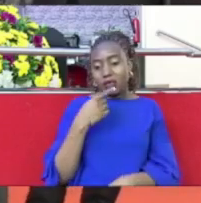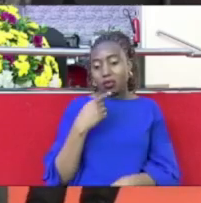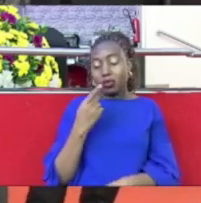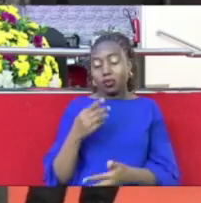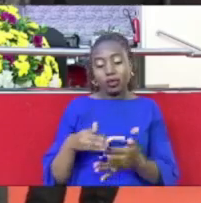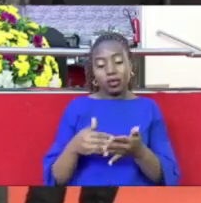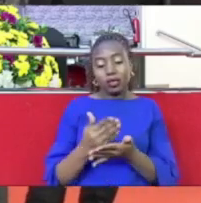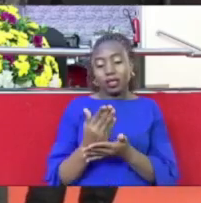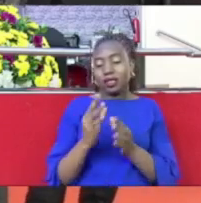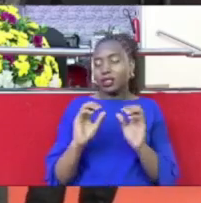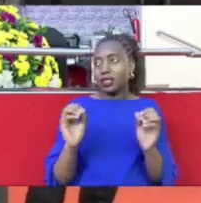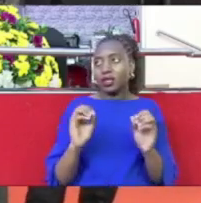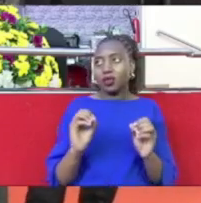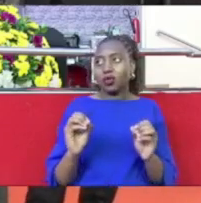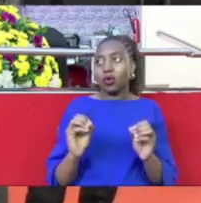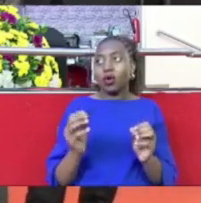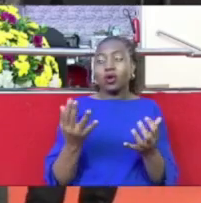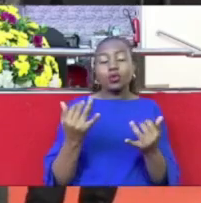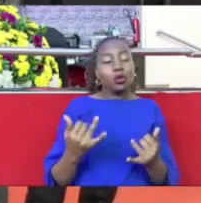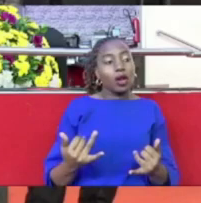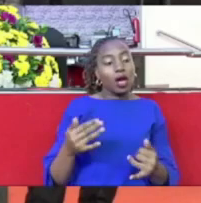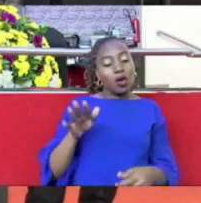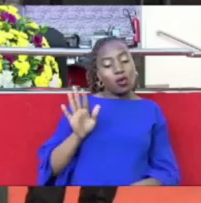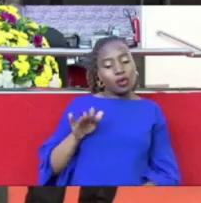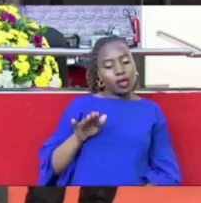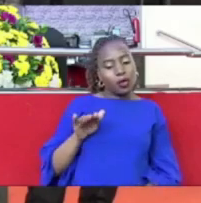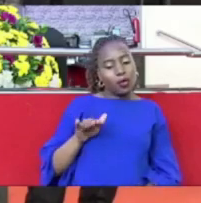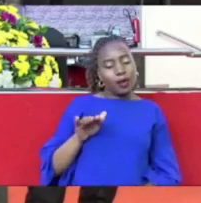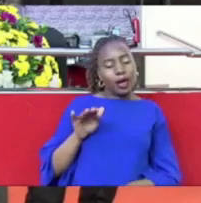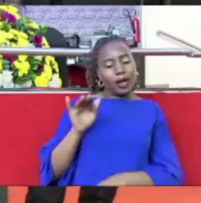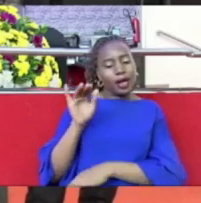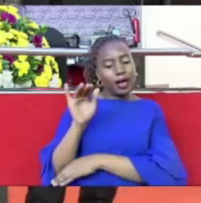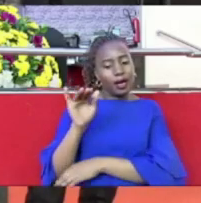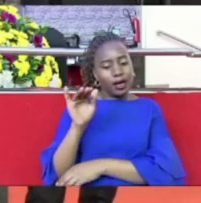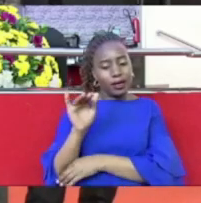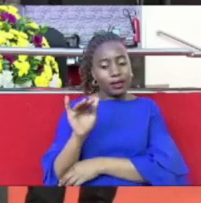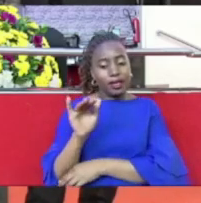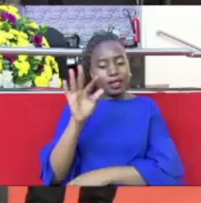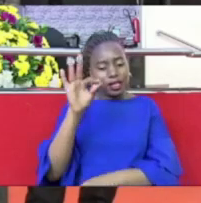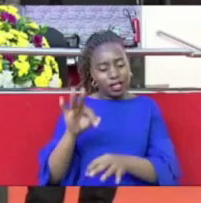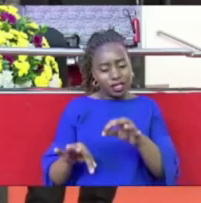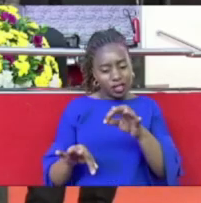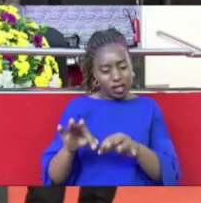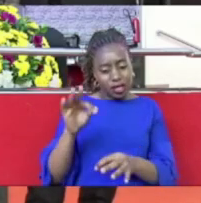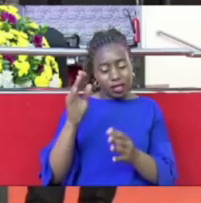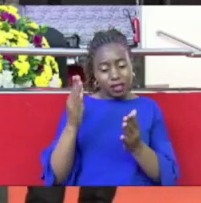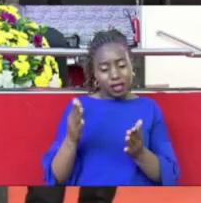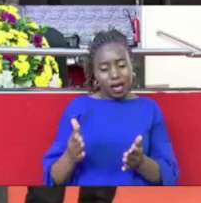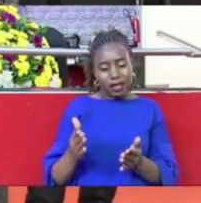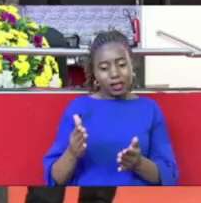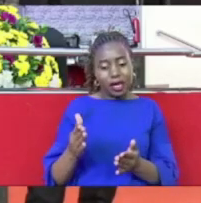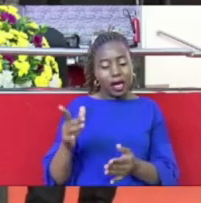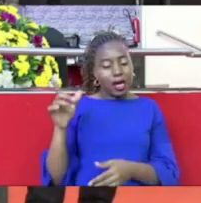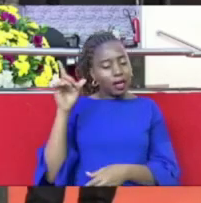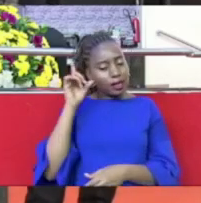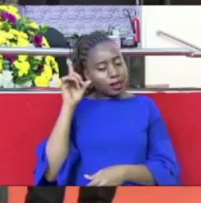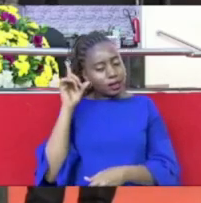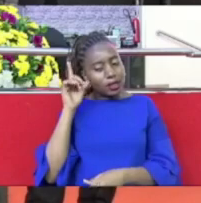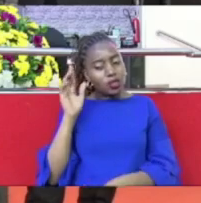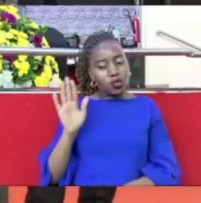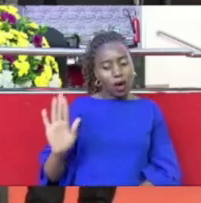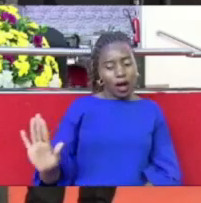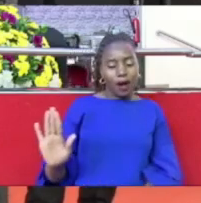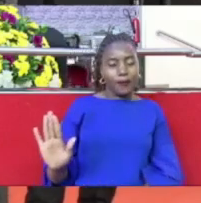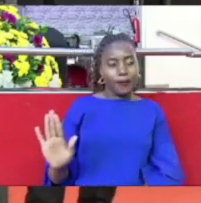so the widow demanded that the judge listens to him. Na hivyo huyu mjane akasema lazima huyu